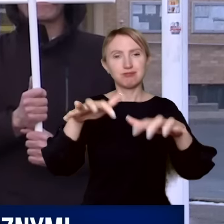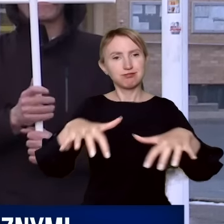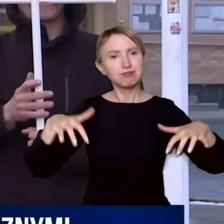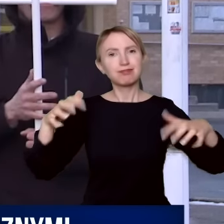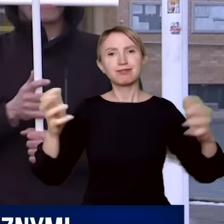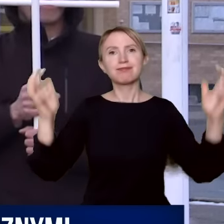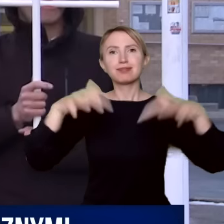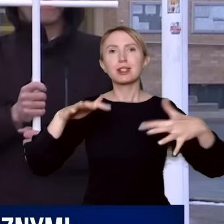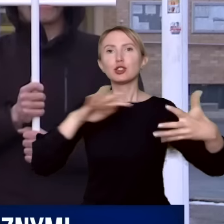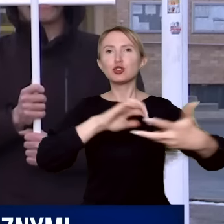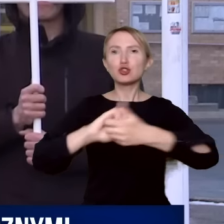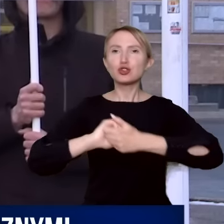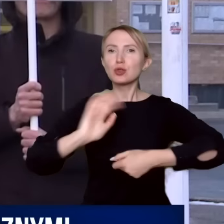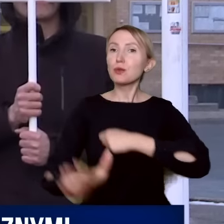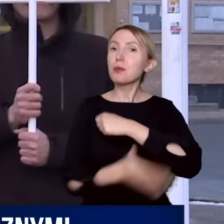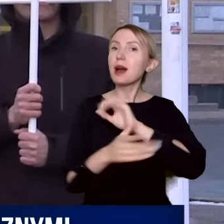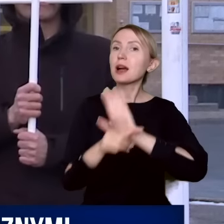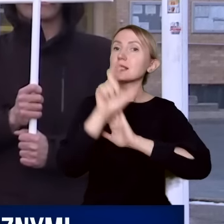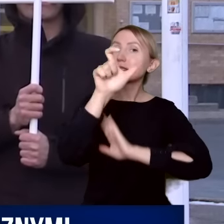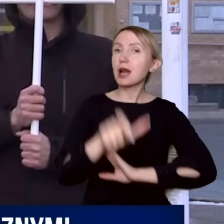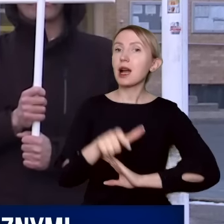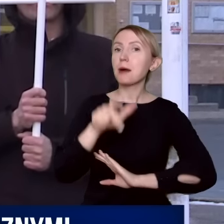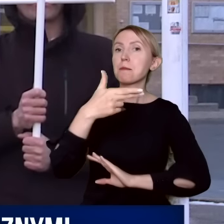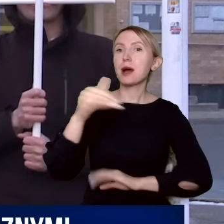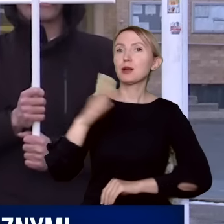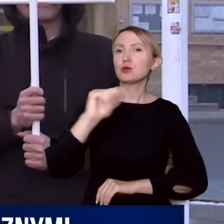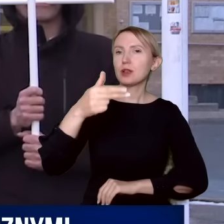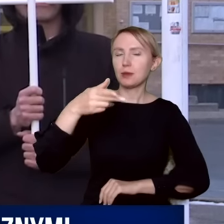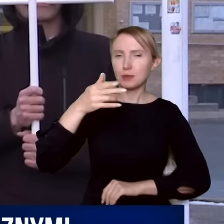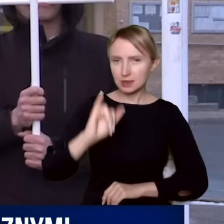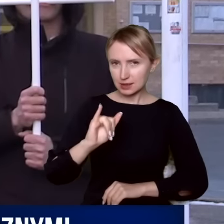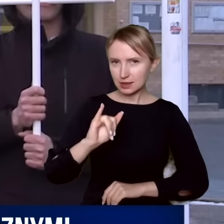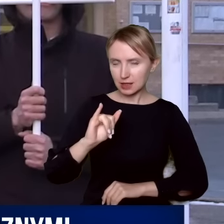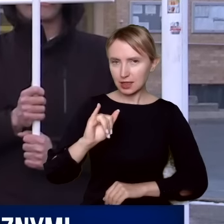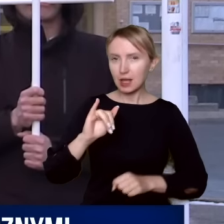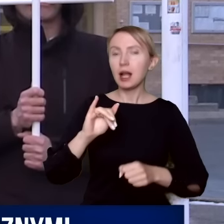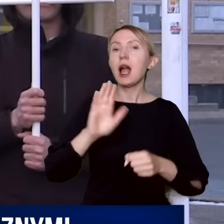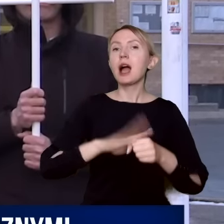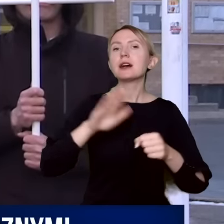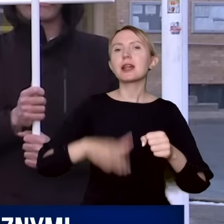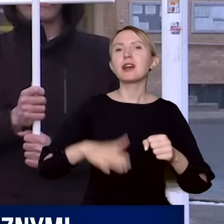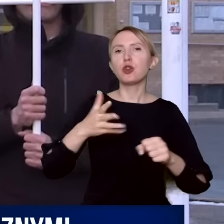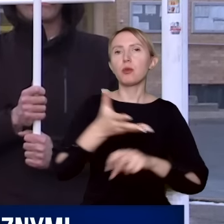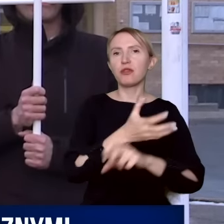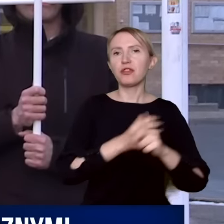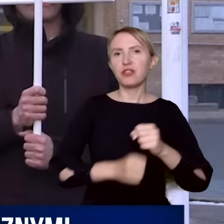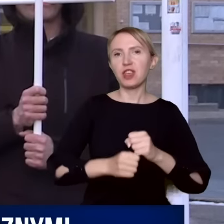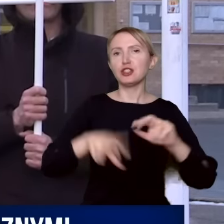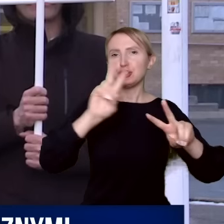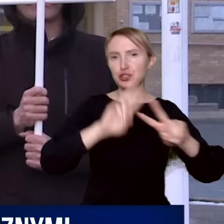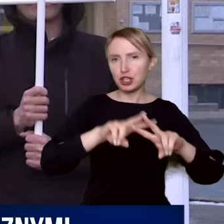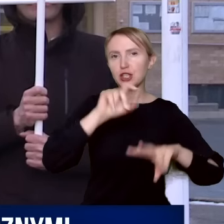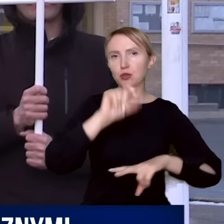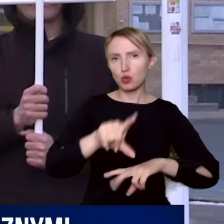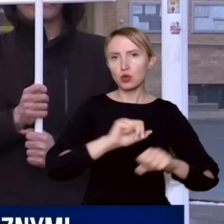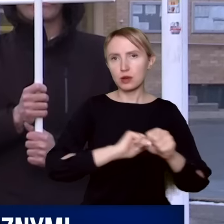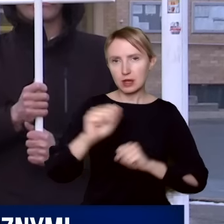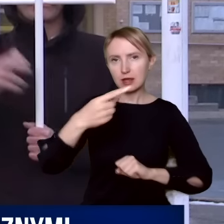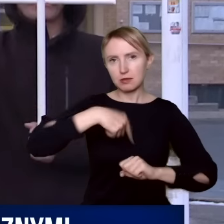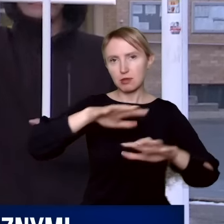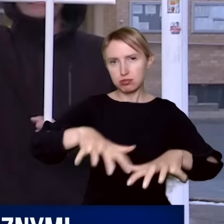solidarności, wsparcia dla Mariusza Kamińskiego pod radomskim więzieniem. My dla państwa cały czas relacjonujemy